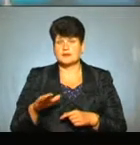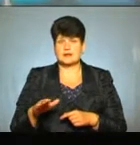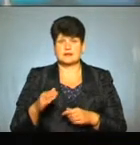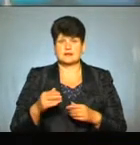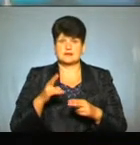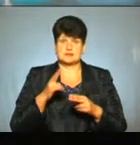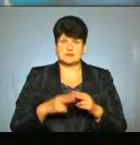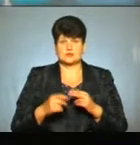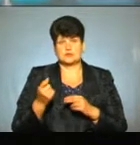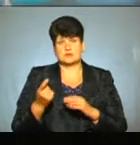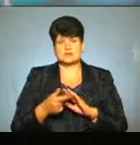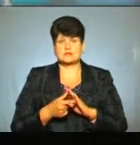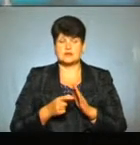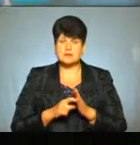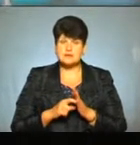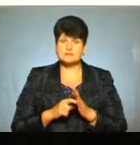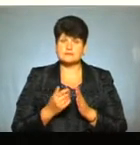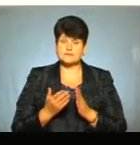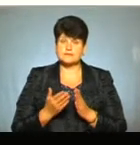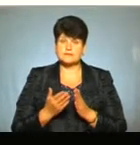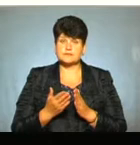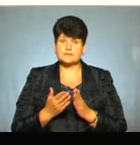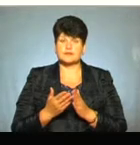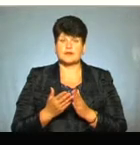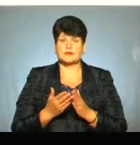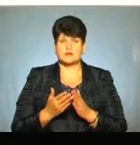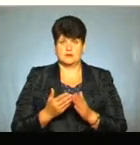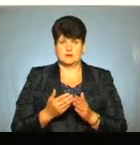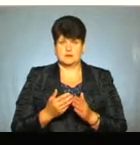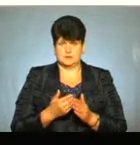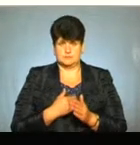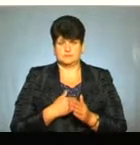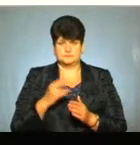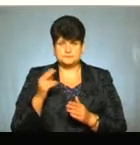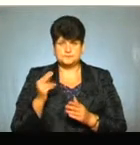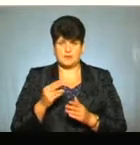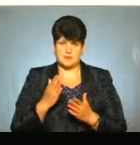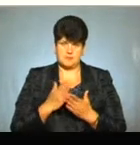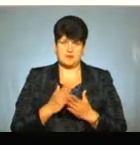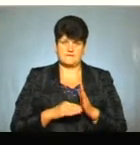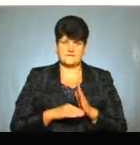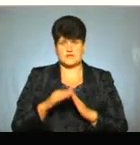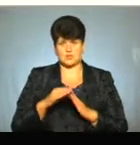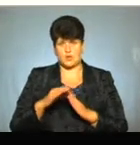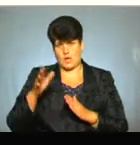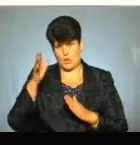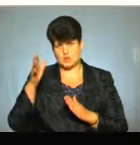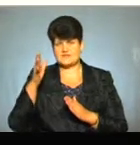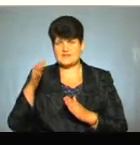який вийде після 11 класу вмотивованим учнем, так, і мати досить високі